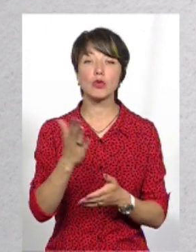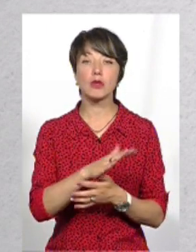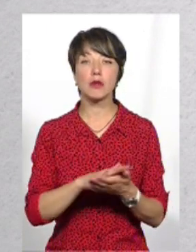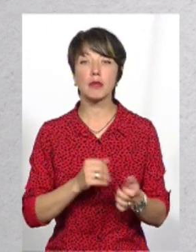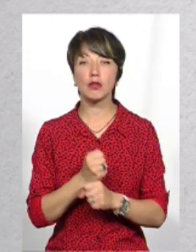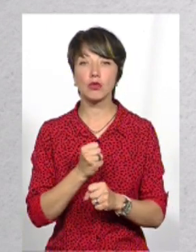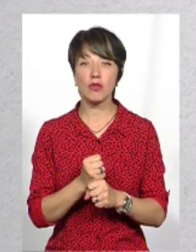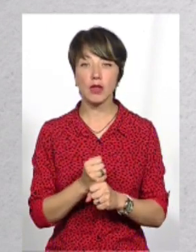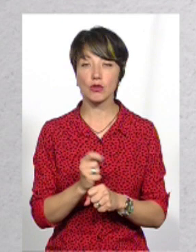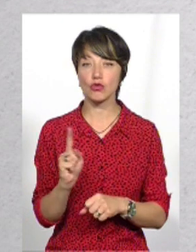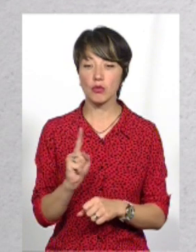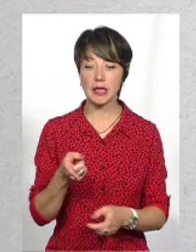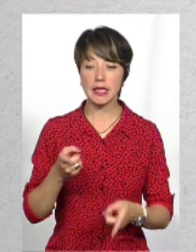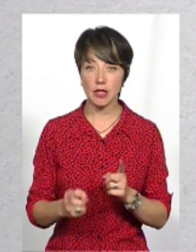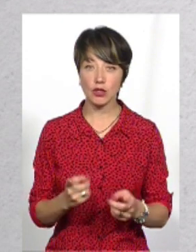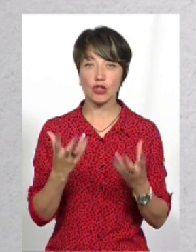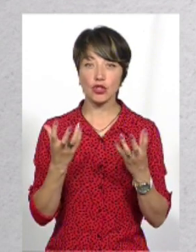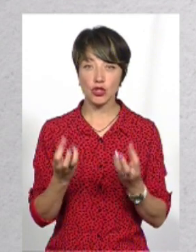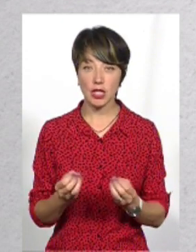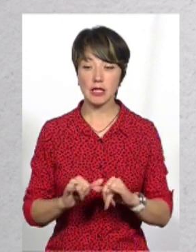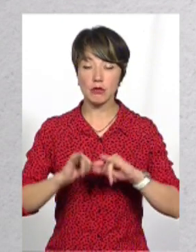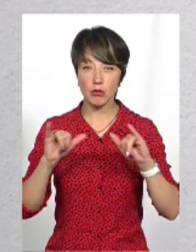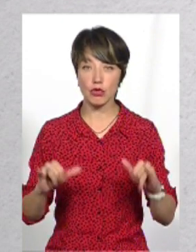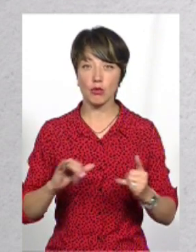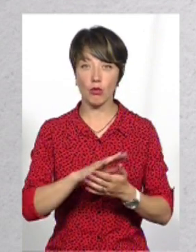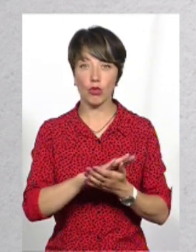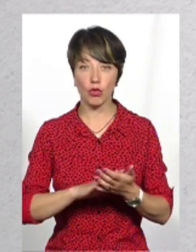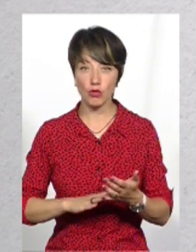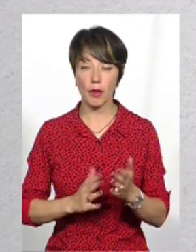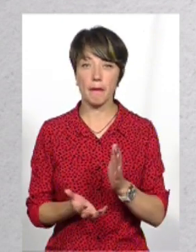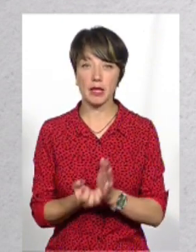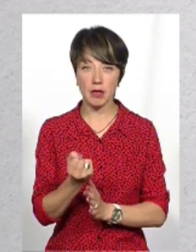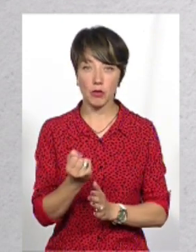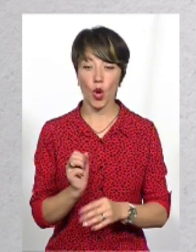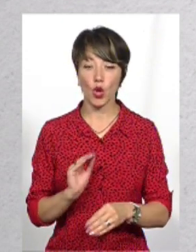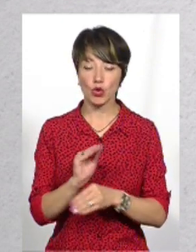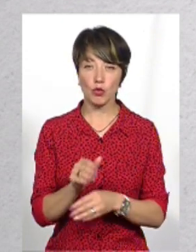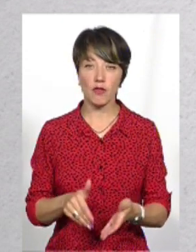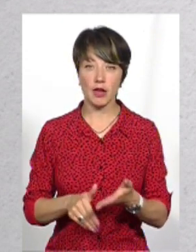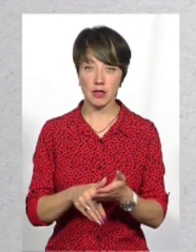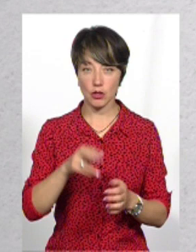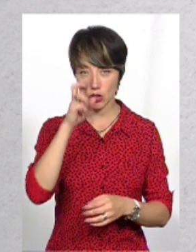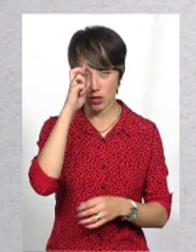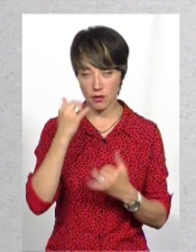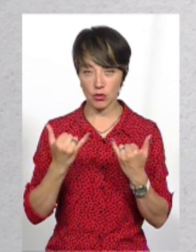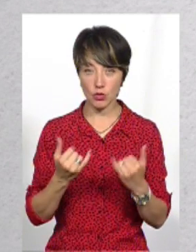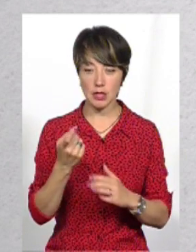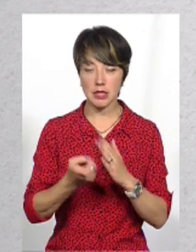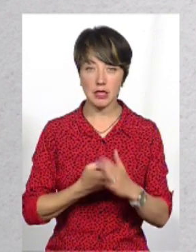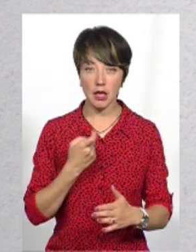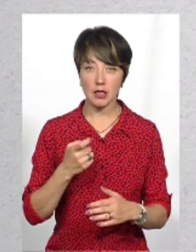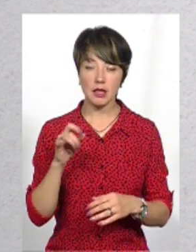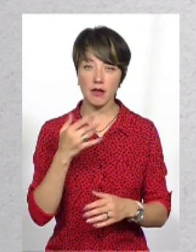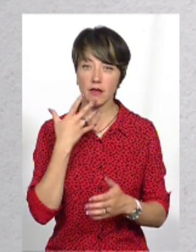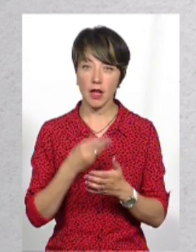працювати над тим, щоб дійсно ще чуть збільшити і продовжити підтримку субвенцією державною. Ми сьогодні об'єднались, і